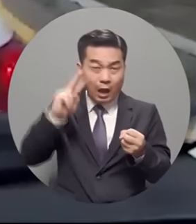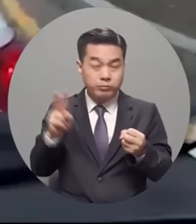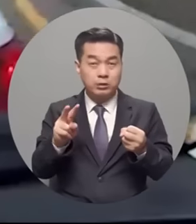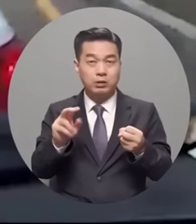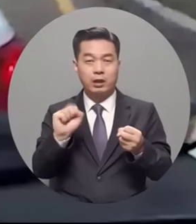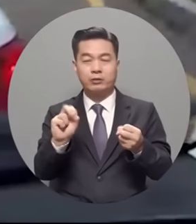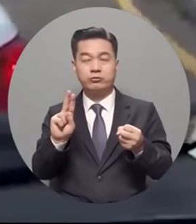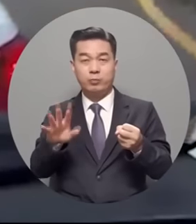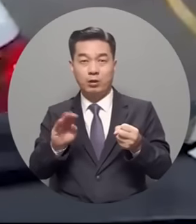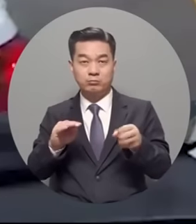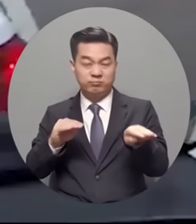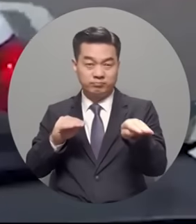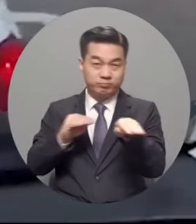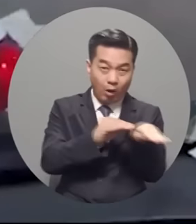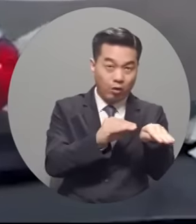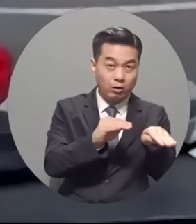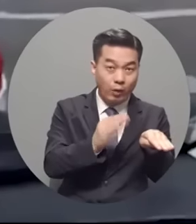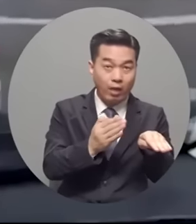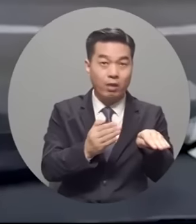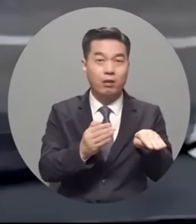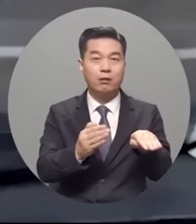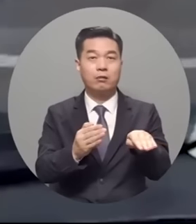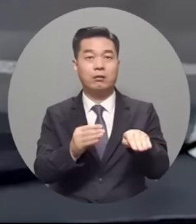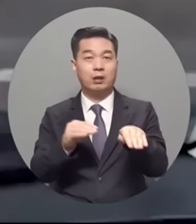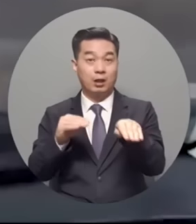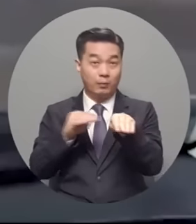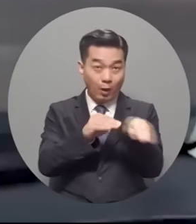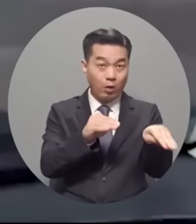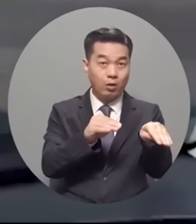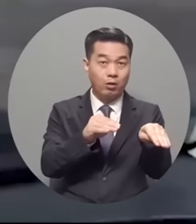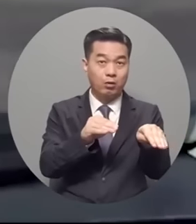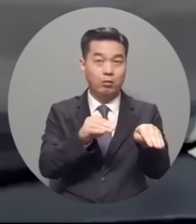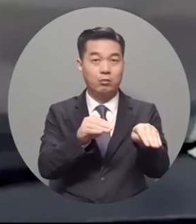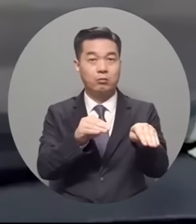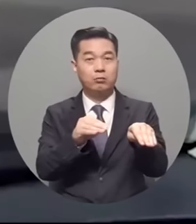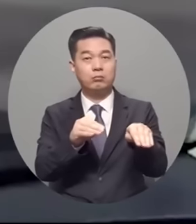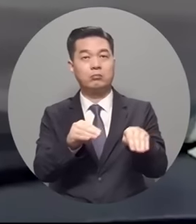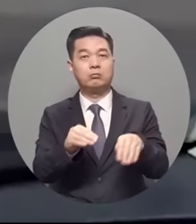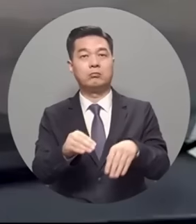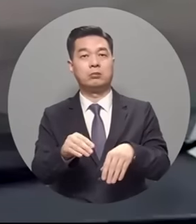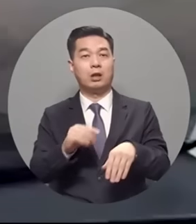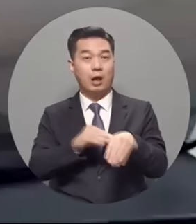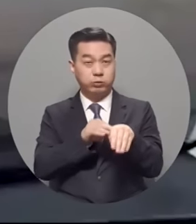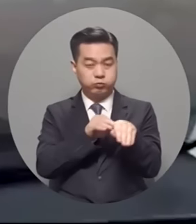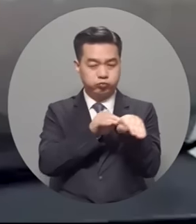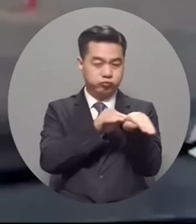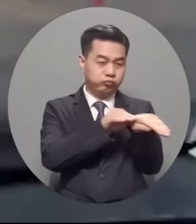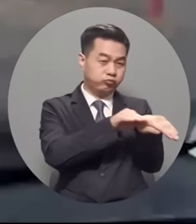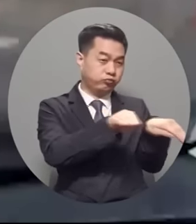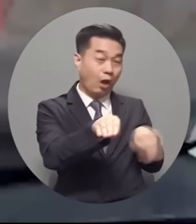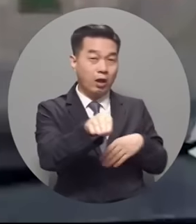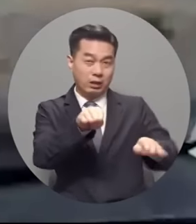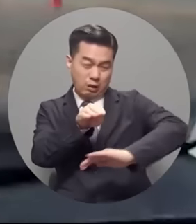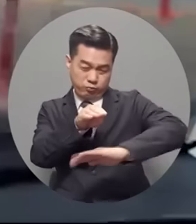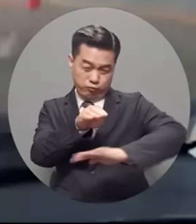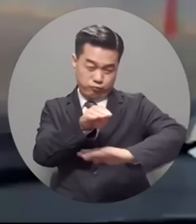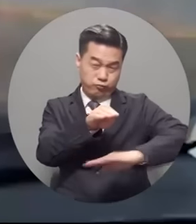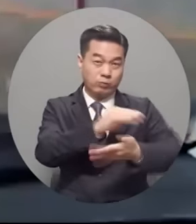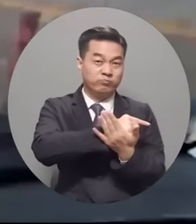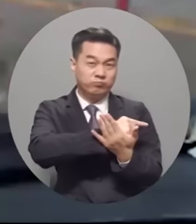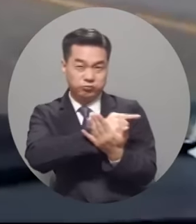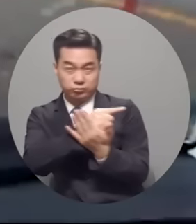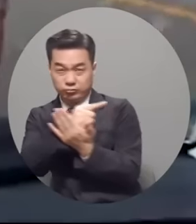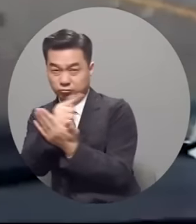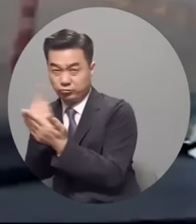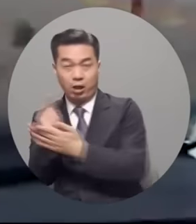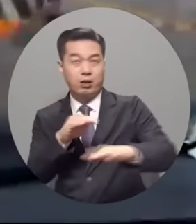SUV 차량의 속도가 높아지더니 앞차를 들이받습니다. 앞차를 밀어낸 차량은 그대로 질주하기 시작합니다.